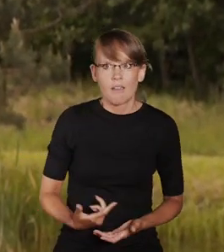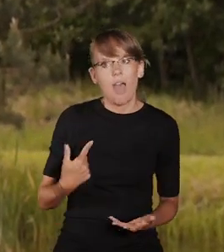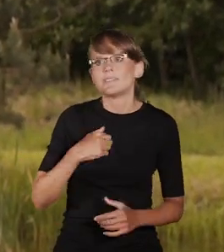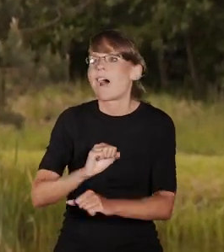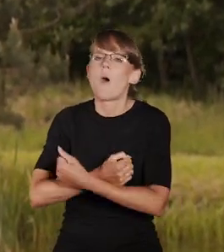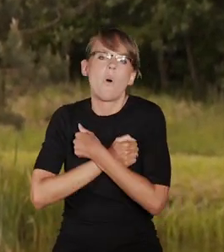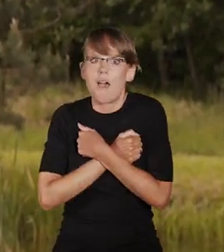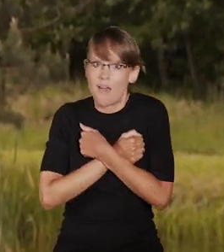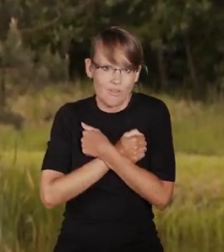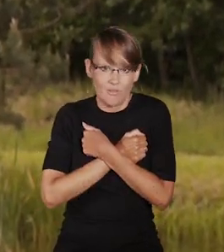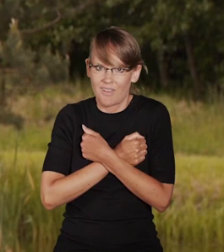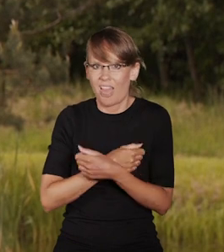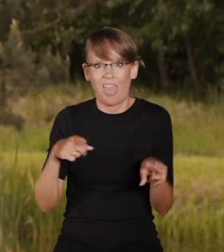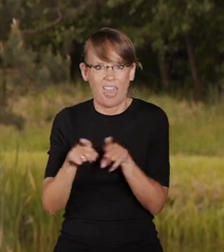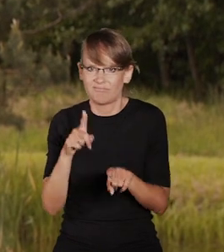Potrzebne mi to było.